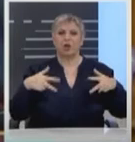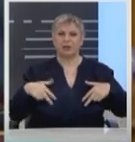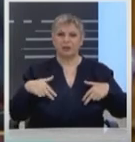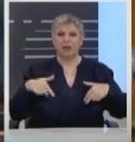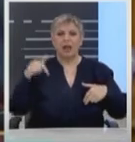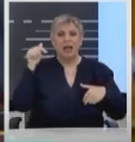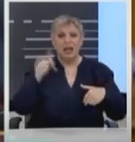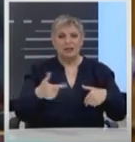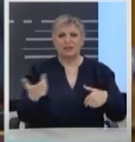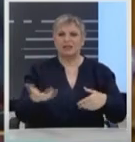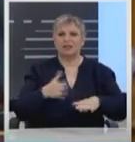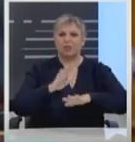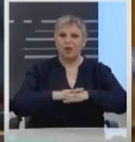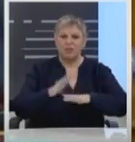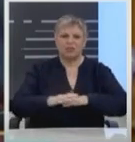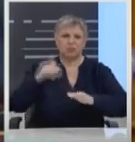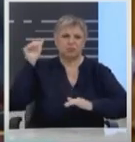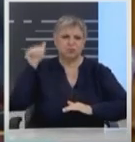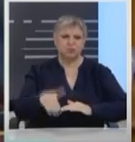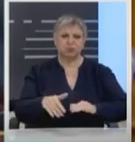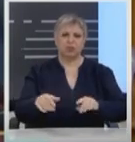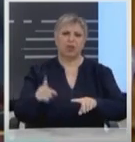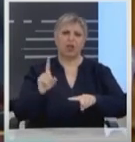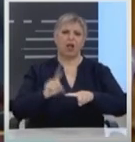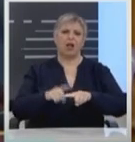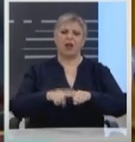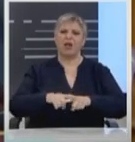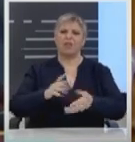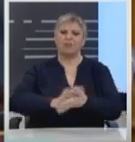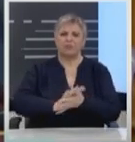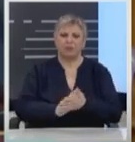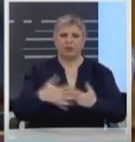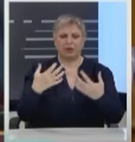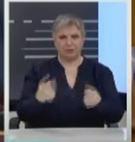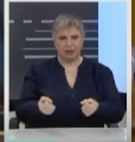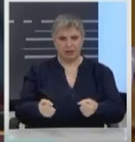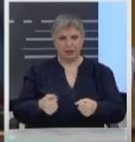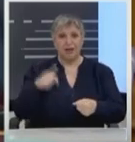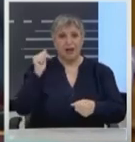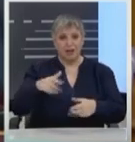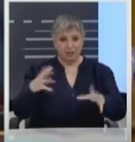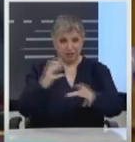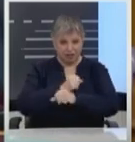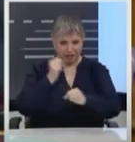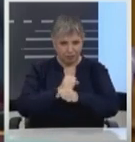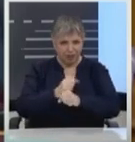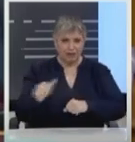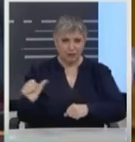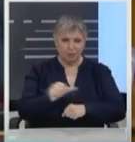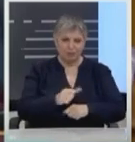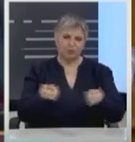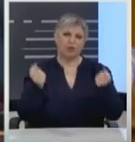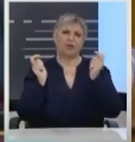οδηγήσατε τη χώρα στη λαιλασία και στη χρεοκοπία. Λοιπόν, κύριε Μητσοτάκη, μην γελιέστε. Δεν πρόκειται να γίνει αυτό. Και δεν πρόκειται να γίνει